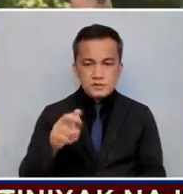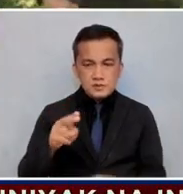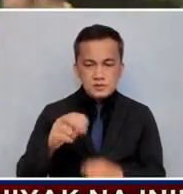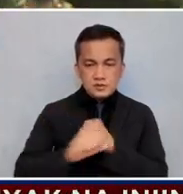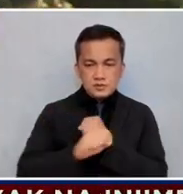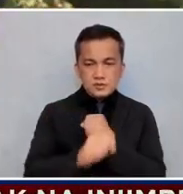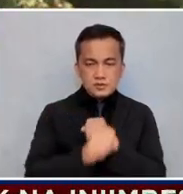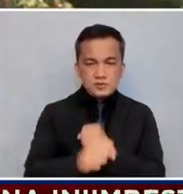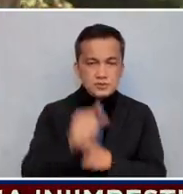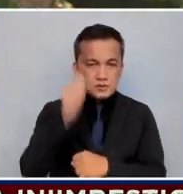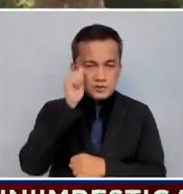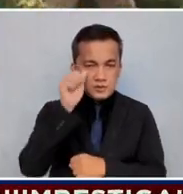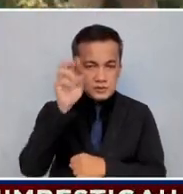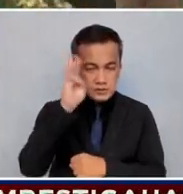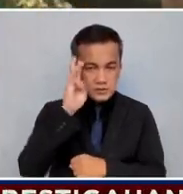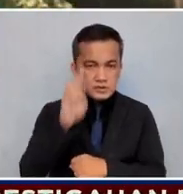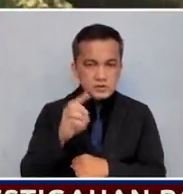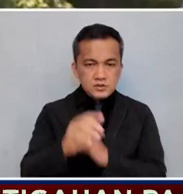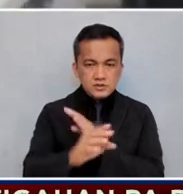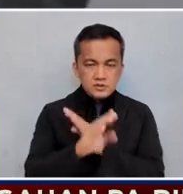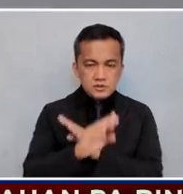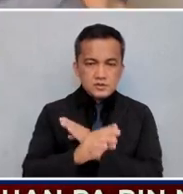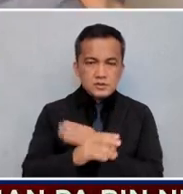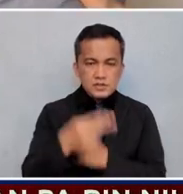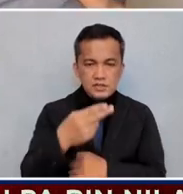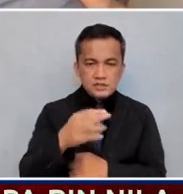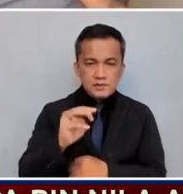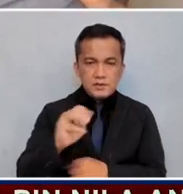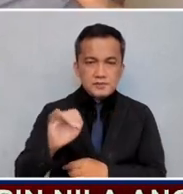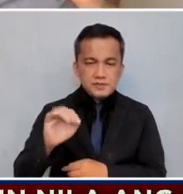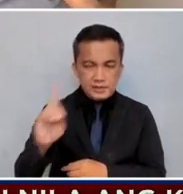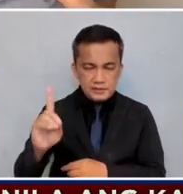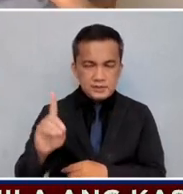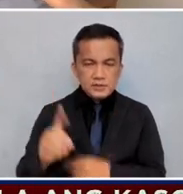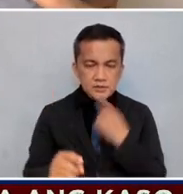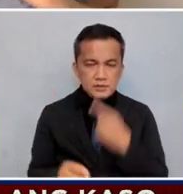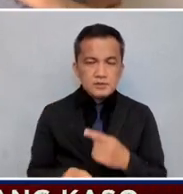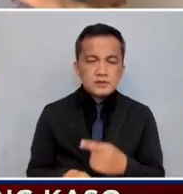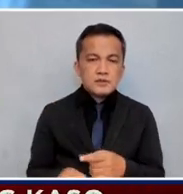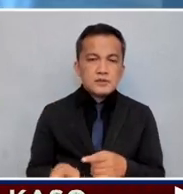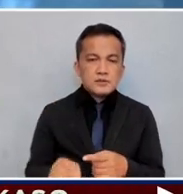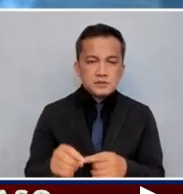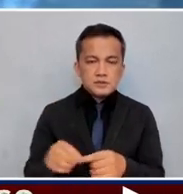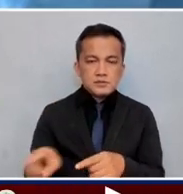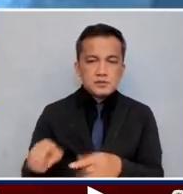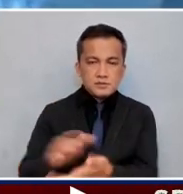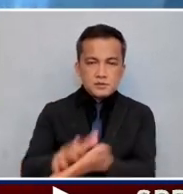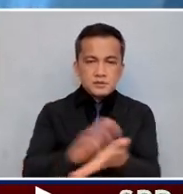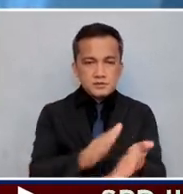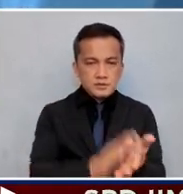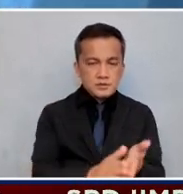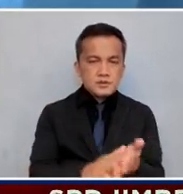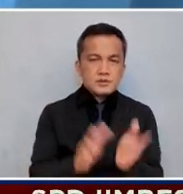campaign para makaiwas sa hand, foot and mouth disease habang isa sa ilalim sa disinfection ang mga